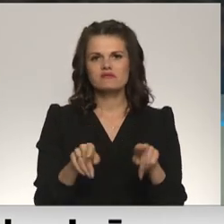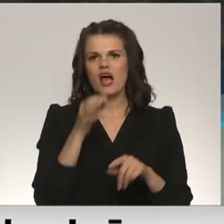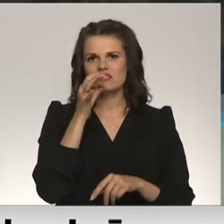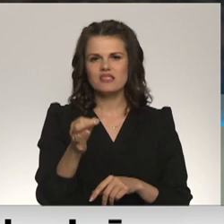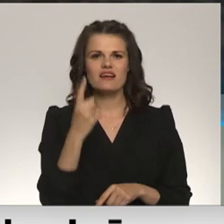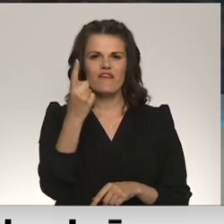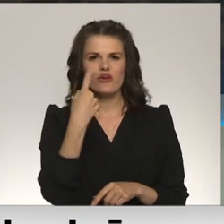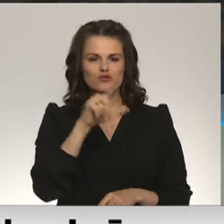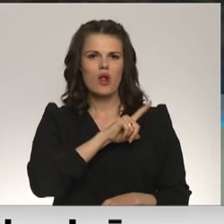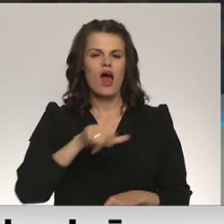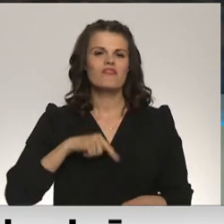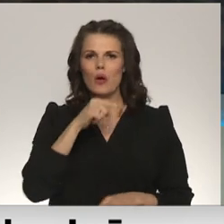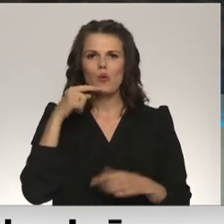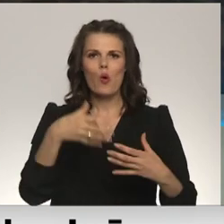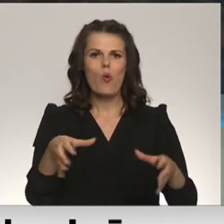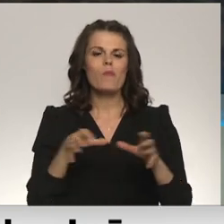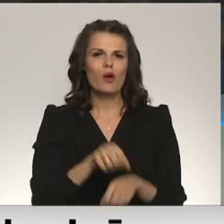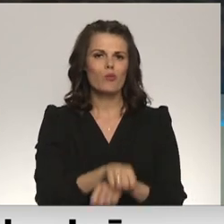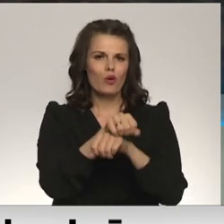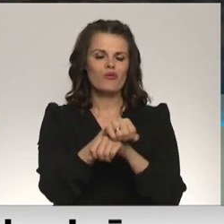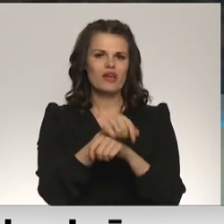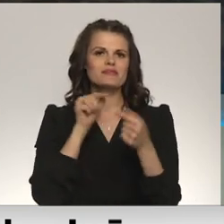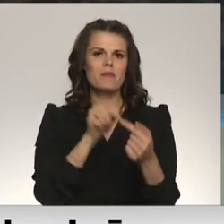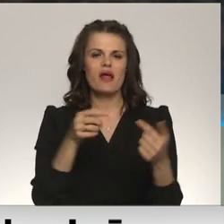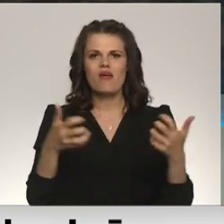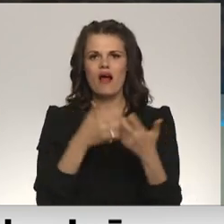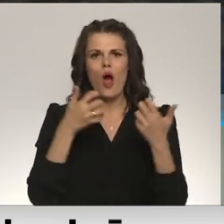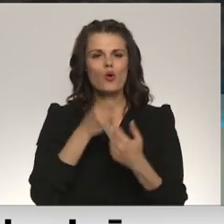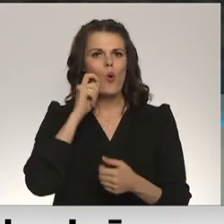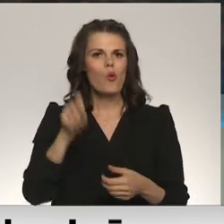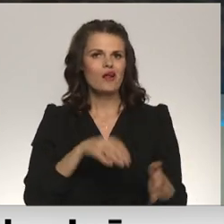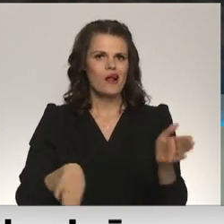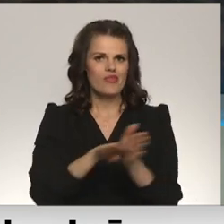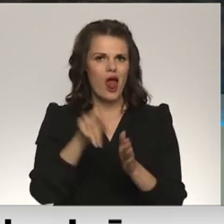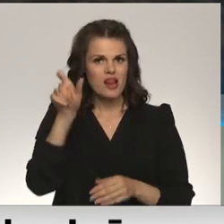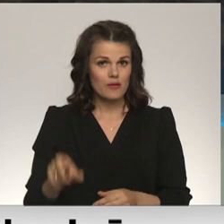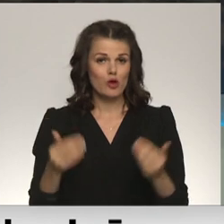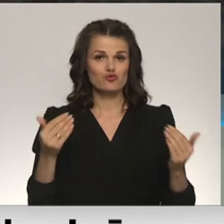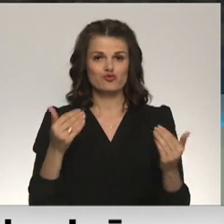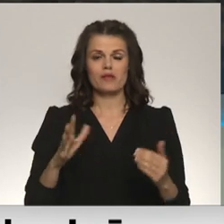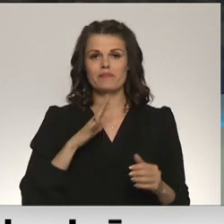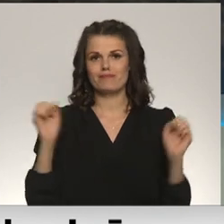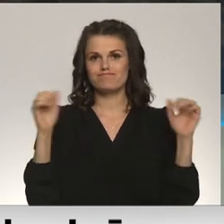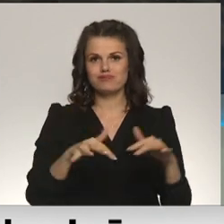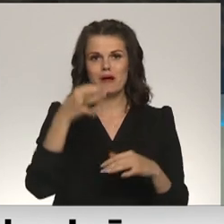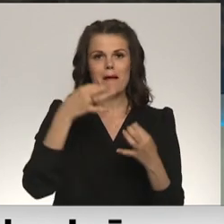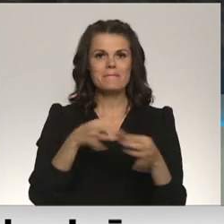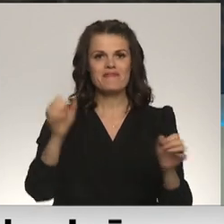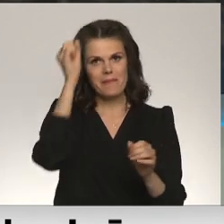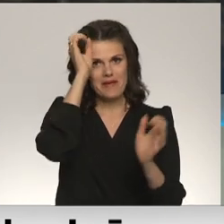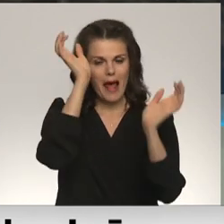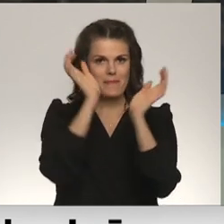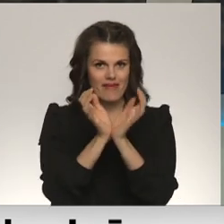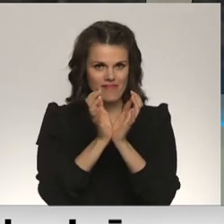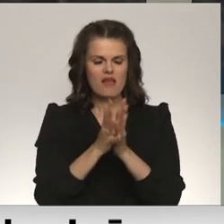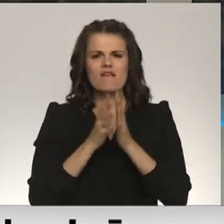krievu kopienas protesta pret karu Ukrainā dalībniekiem. Viņi šodien pulcējās pie brīvības pieminekļa. Vairāk simti cilvēku kopīgi